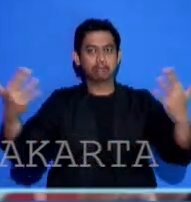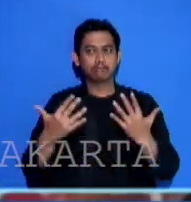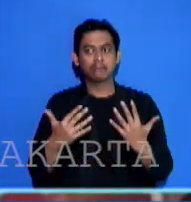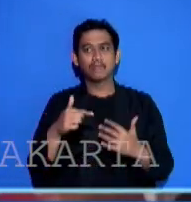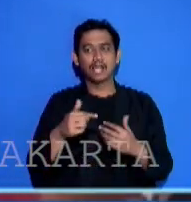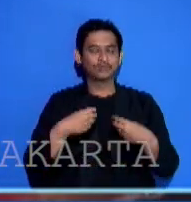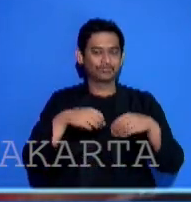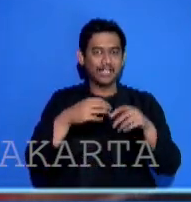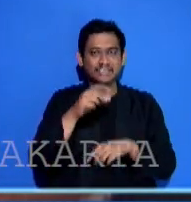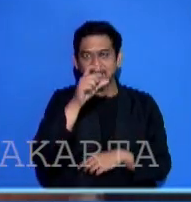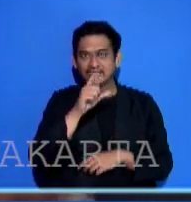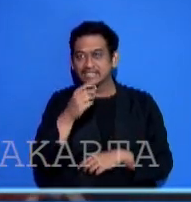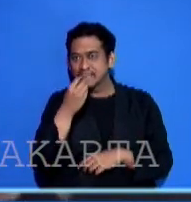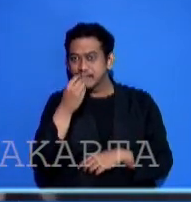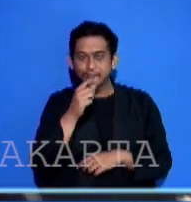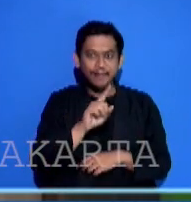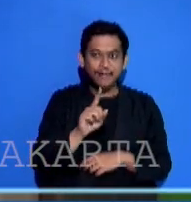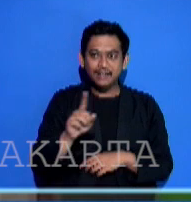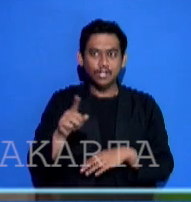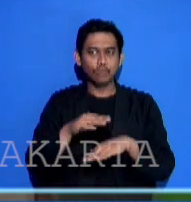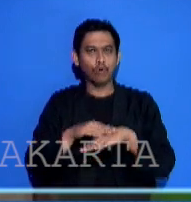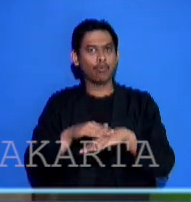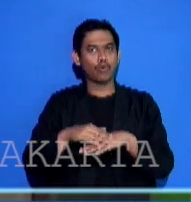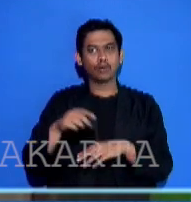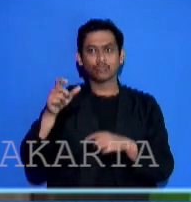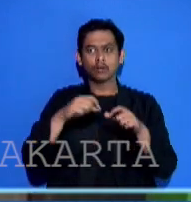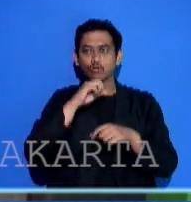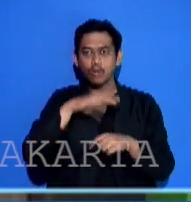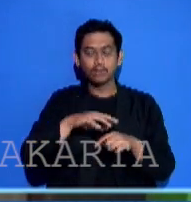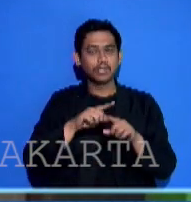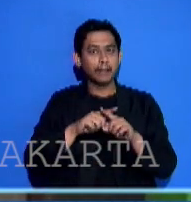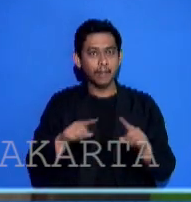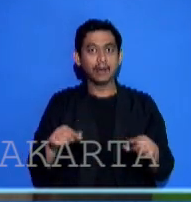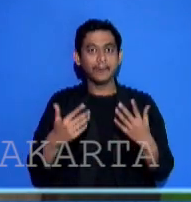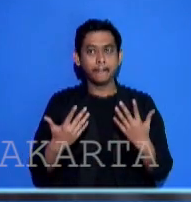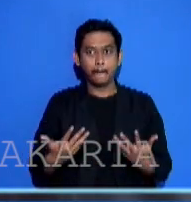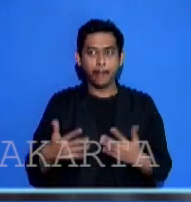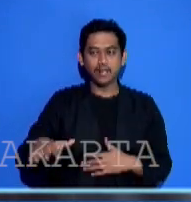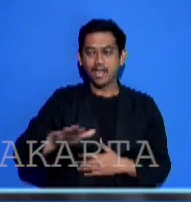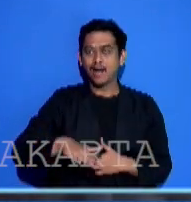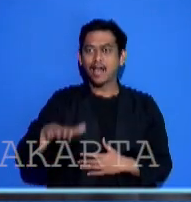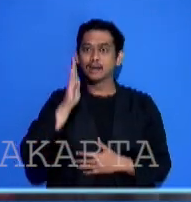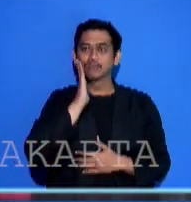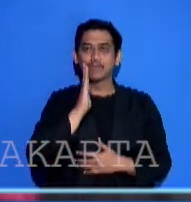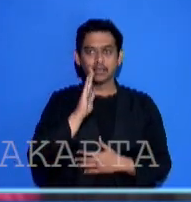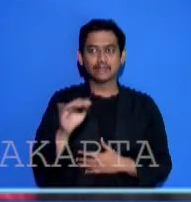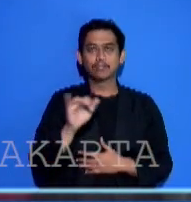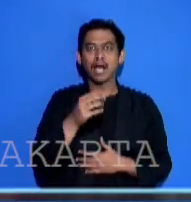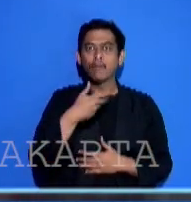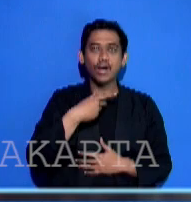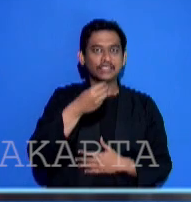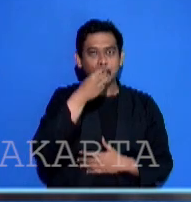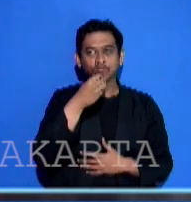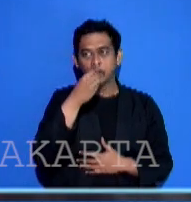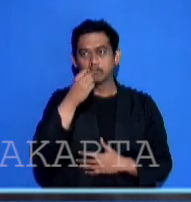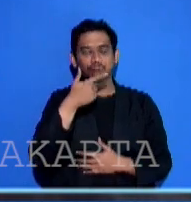kuliner tempo dulu. Boten namung tiyang sepuh ananging ugi wirane lan lari-lari sami patus jajanan ing peken Argo